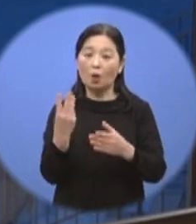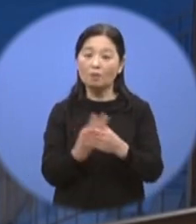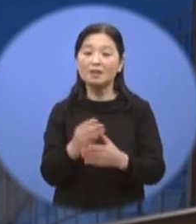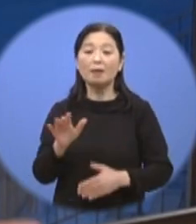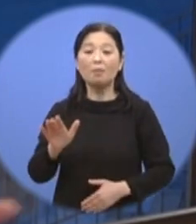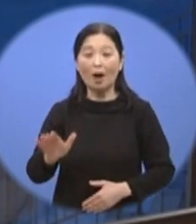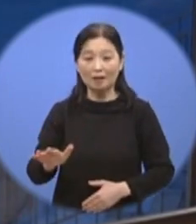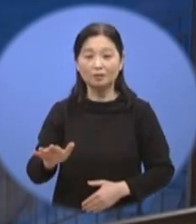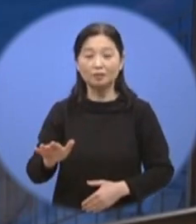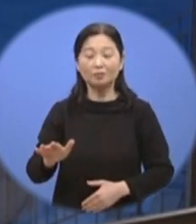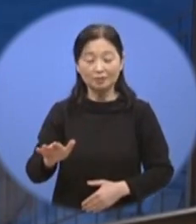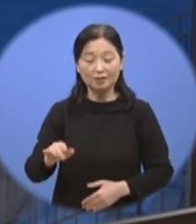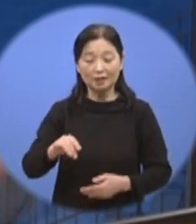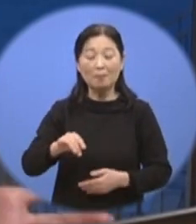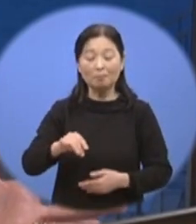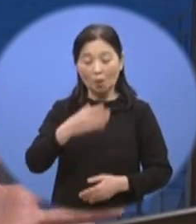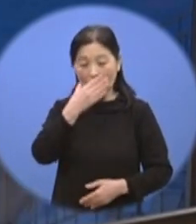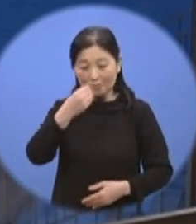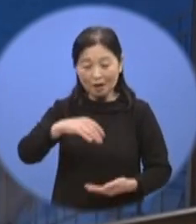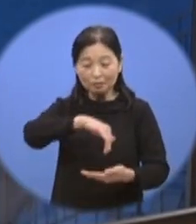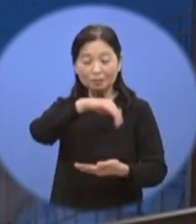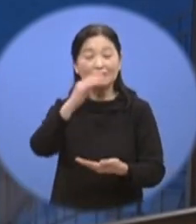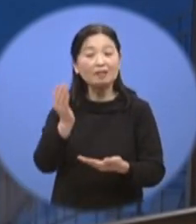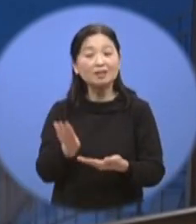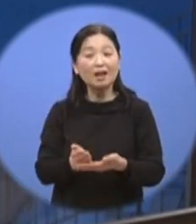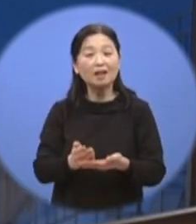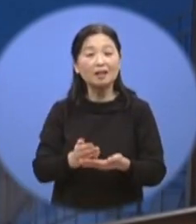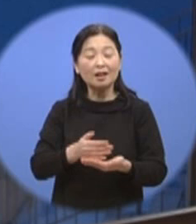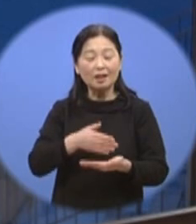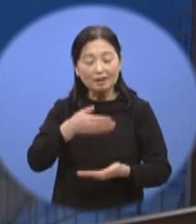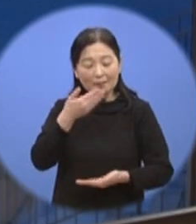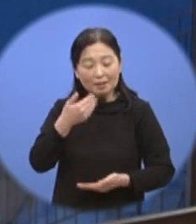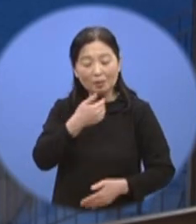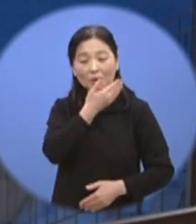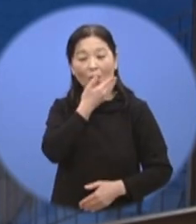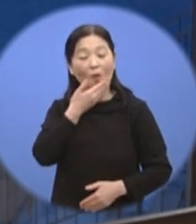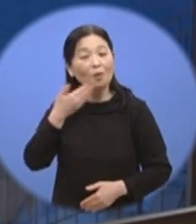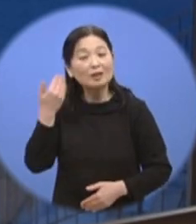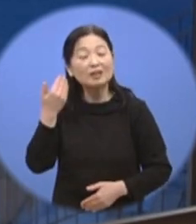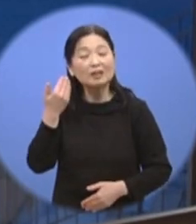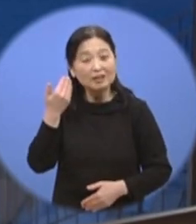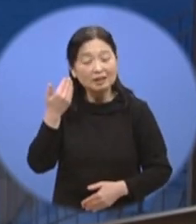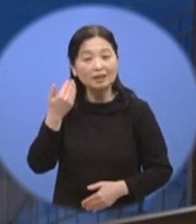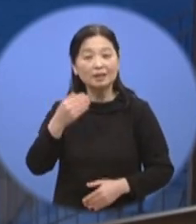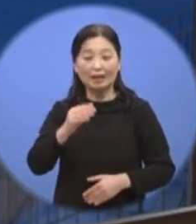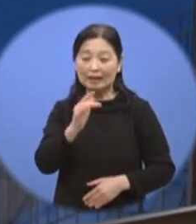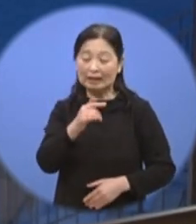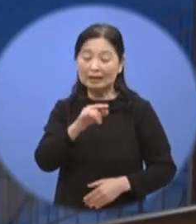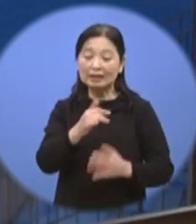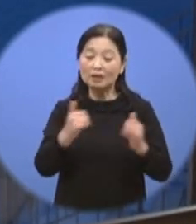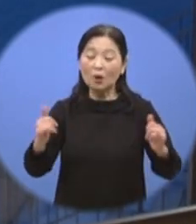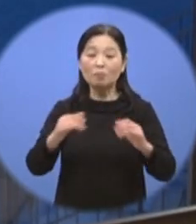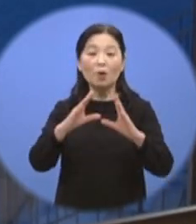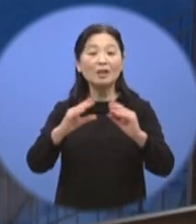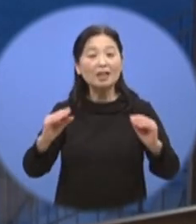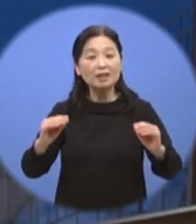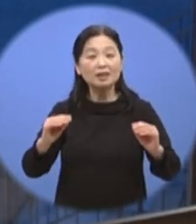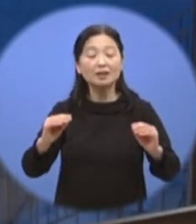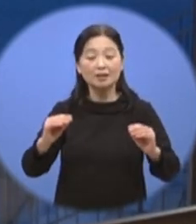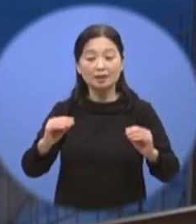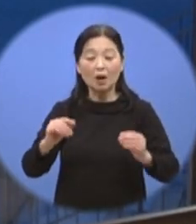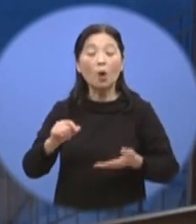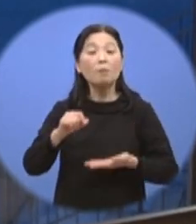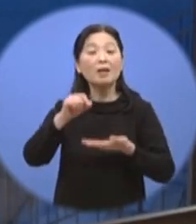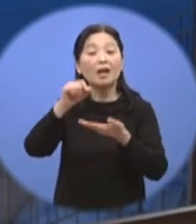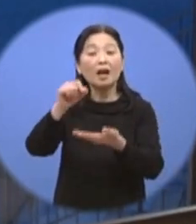ない。ご飯も美味しい、人も優しい、もうなんかお土産から何から何買ってってもみんなに喜ばれます